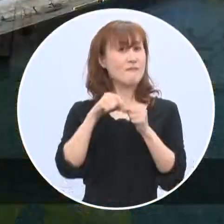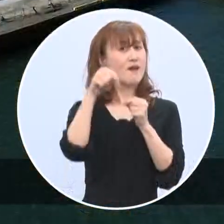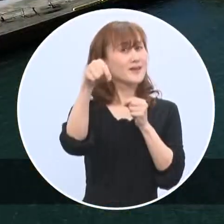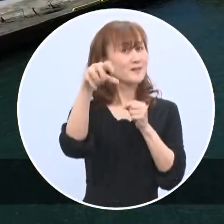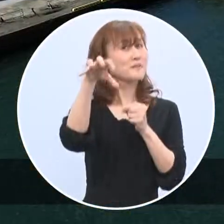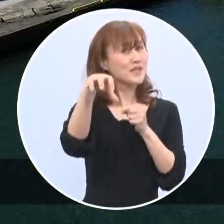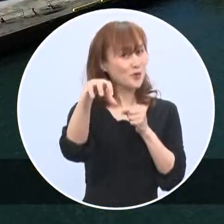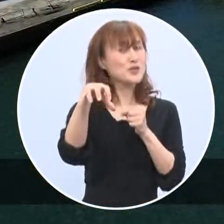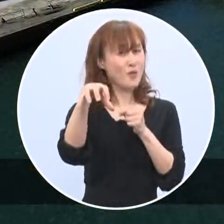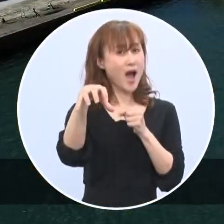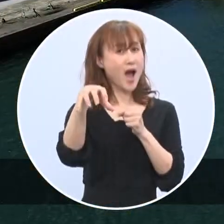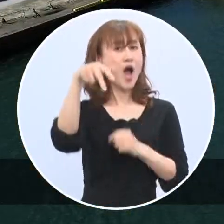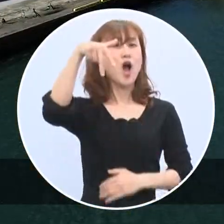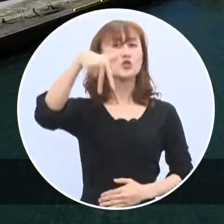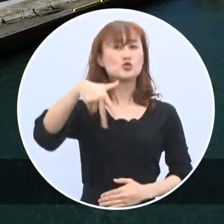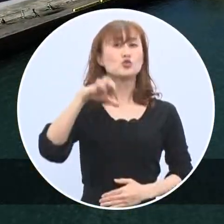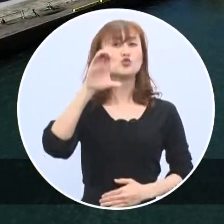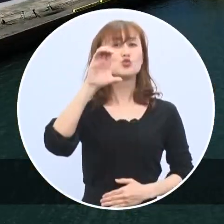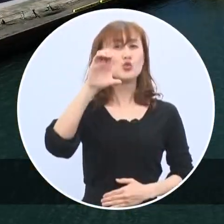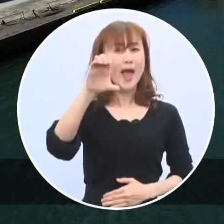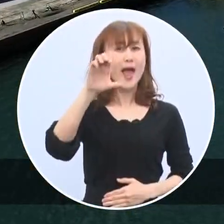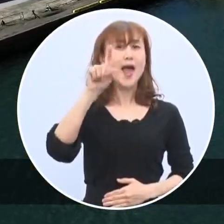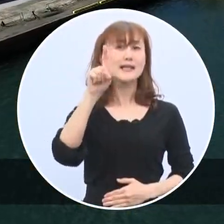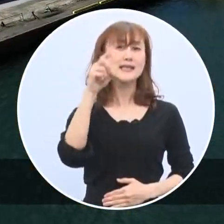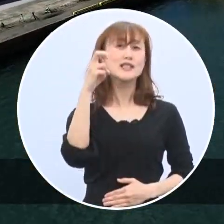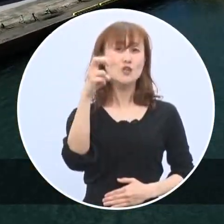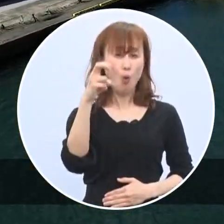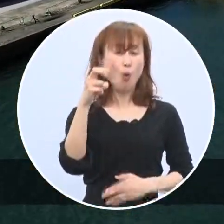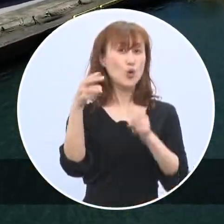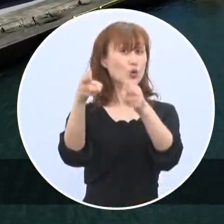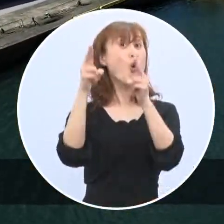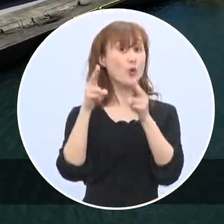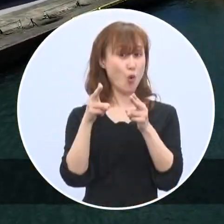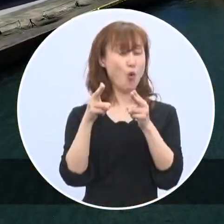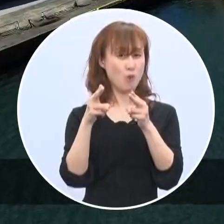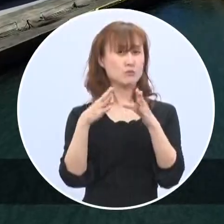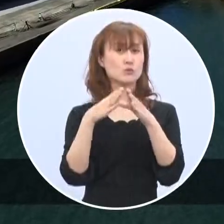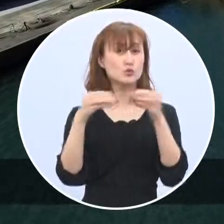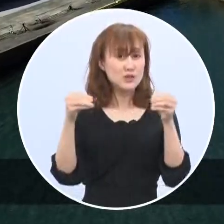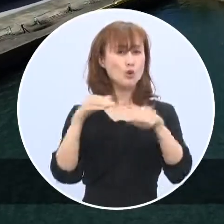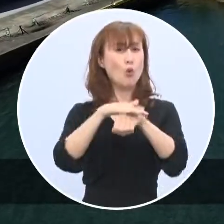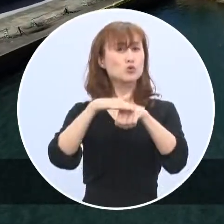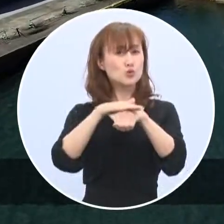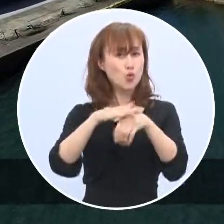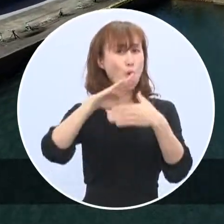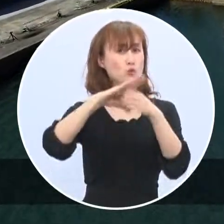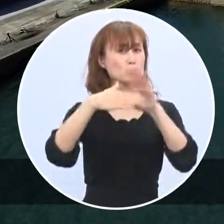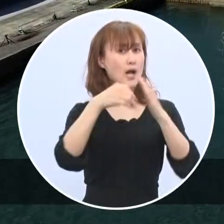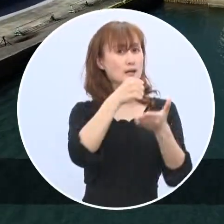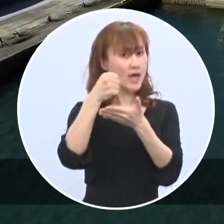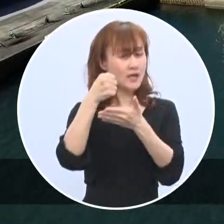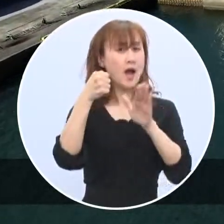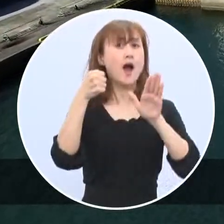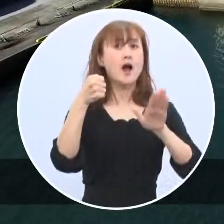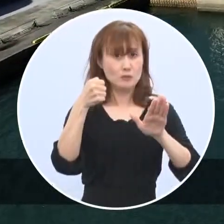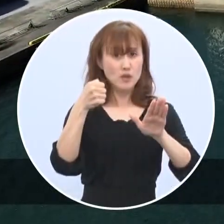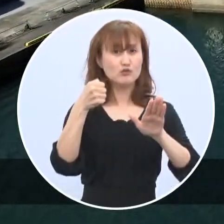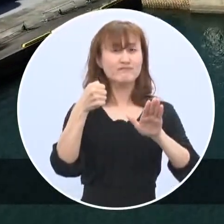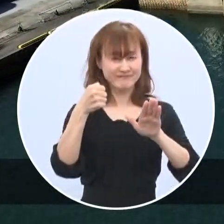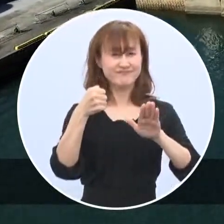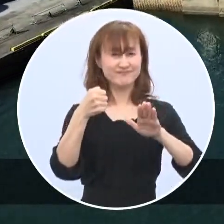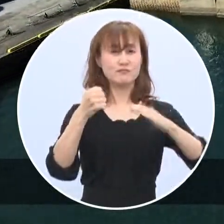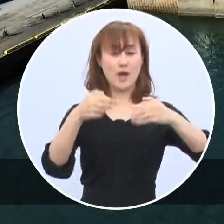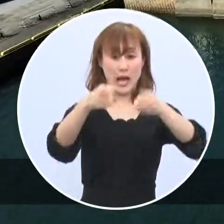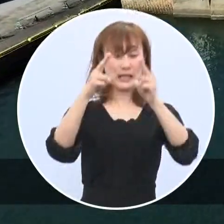離れた場所にある誠宏橋梁という国の重要文化財もありますのでぜひ動いている